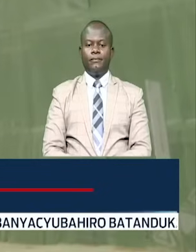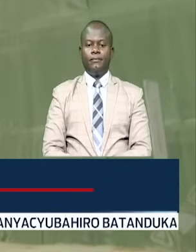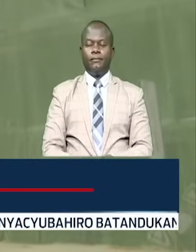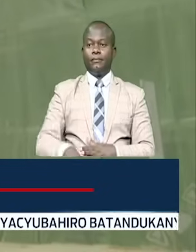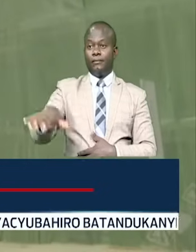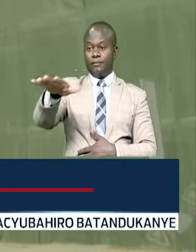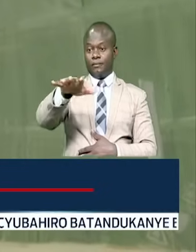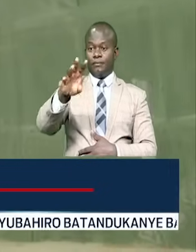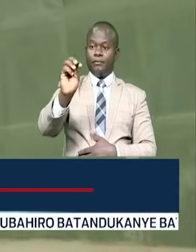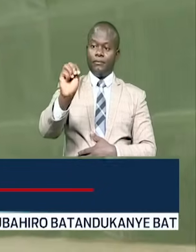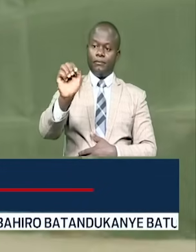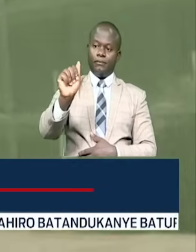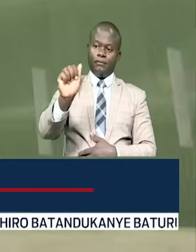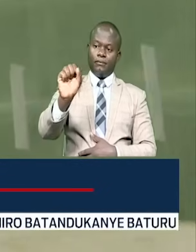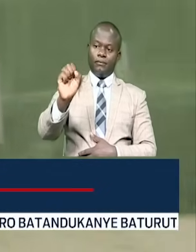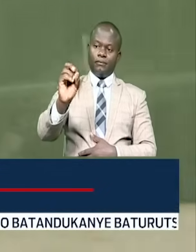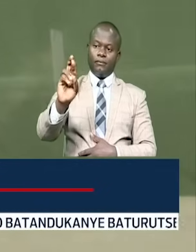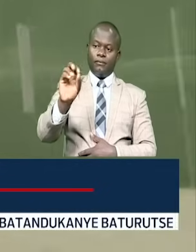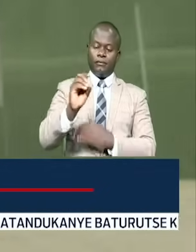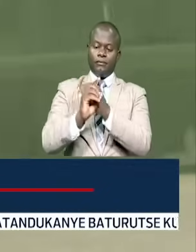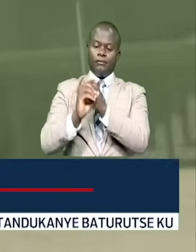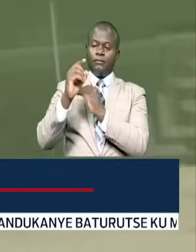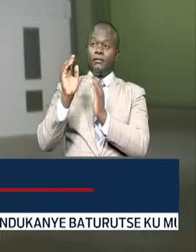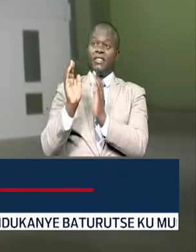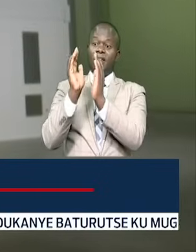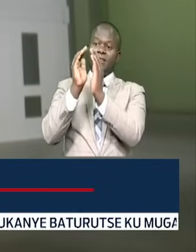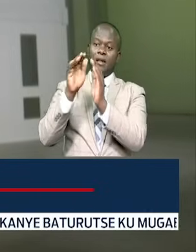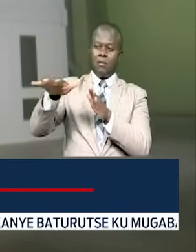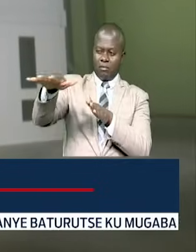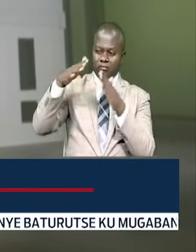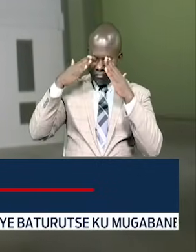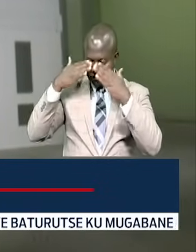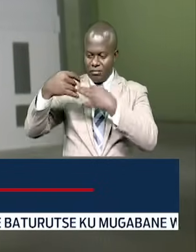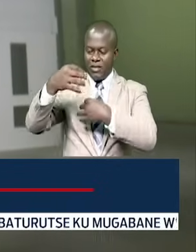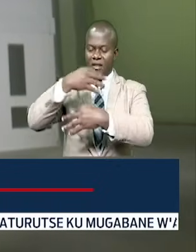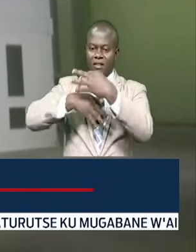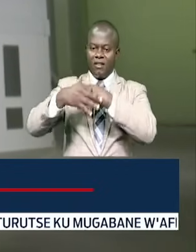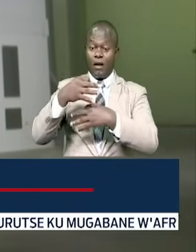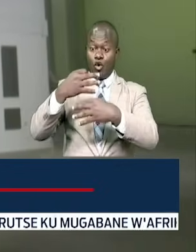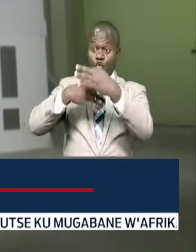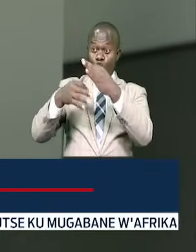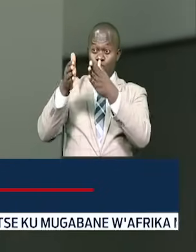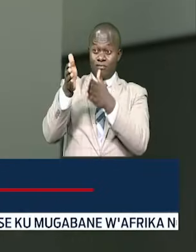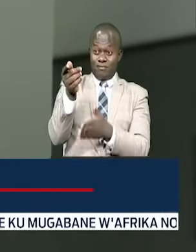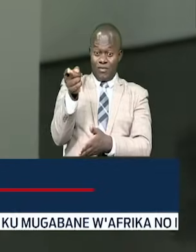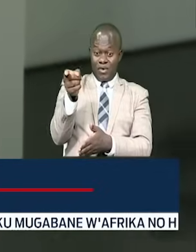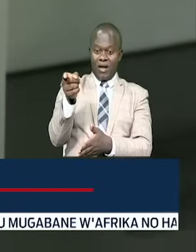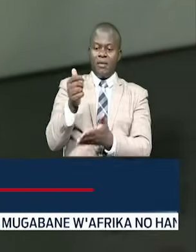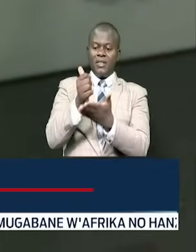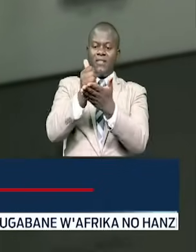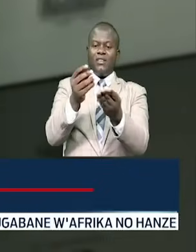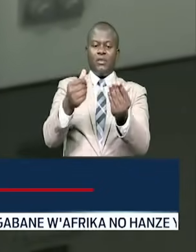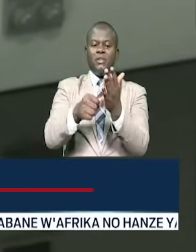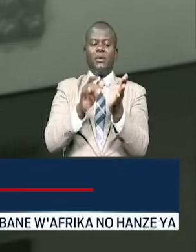Imasoro mu karere ka Gasabo mu gice cyahari inganda ni uruganda rwitezweho kuba igisubizo cy'imiti n'inkingo ku mugabane wa Afurika ruherereye